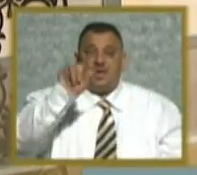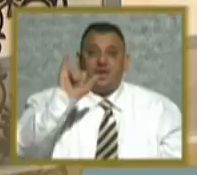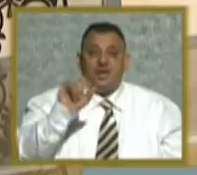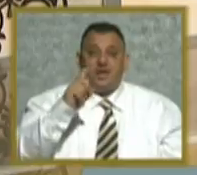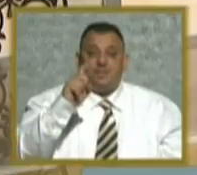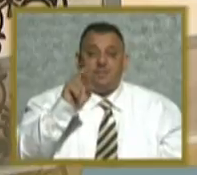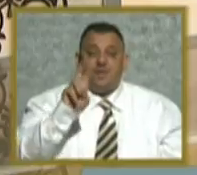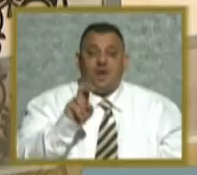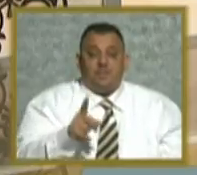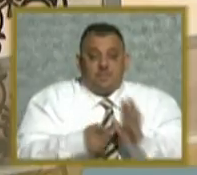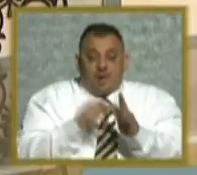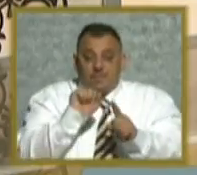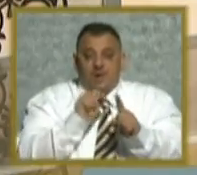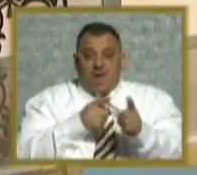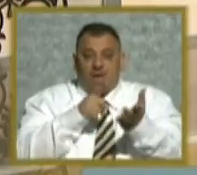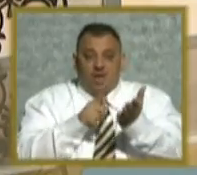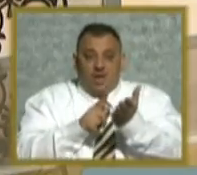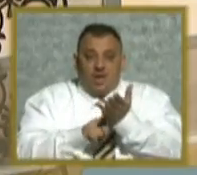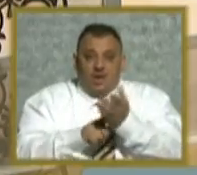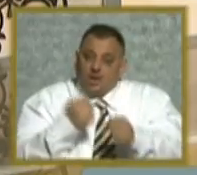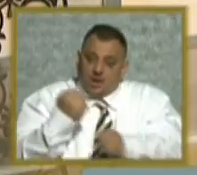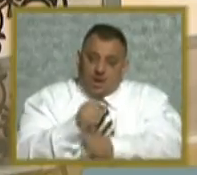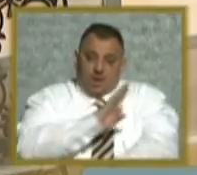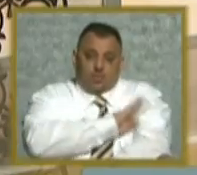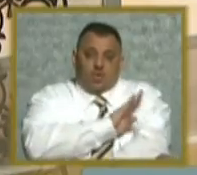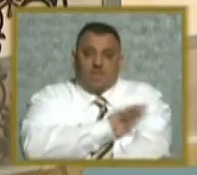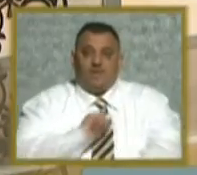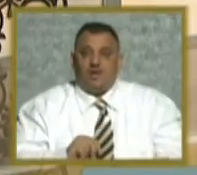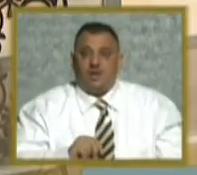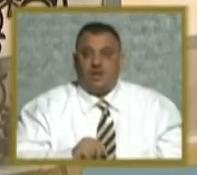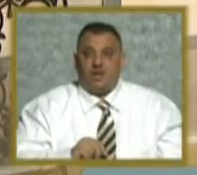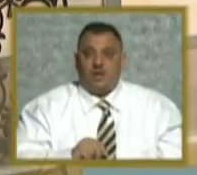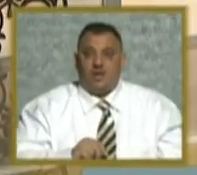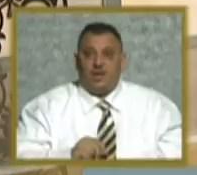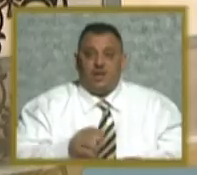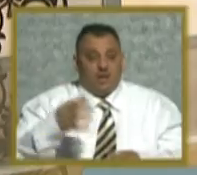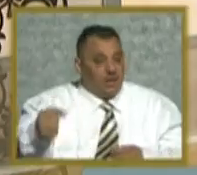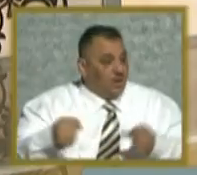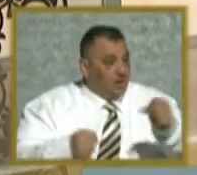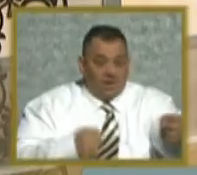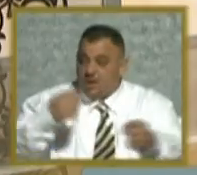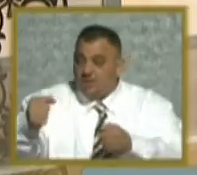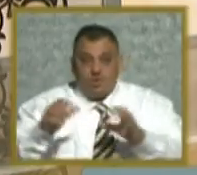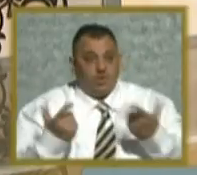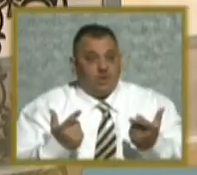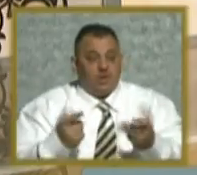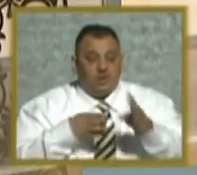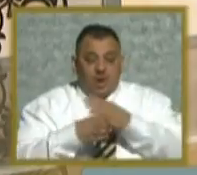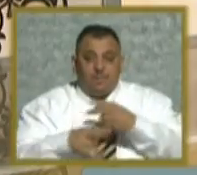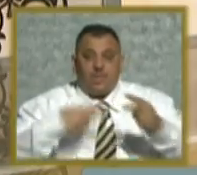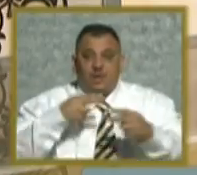مش أنا، المطعم. أي نعم. وأنت وين؟ أنا مثل شغيل مثل عمال. وأنت وين تشتغل يعني، في توزع ولا كيف؟ في المطعم.